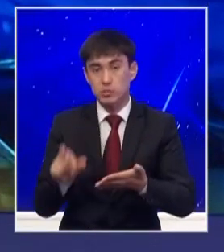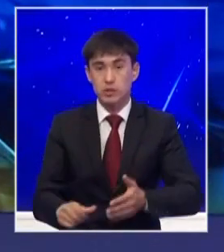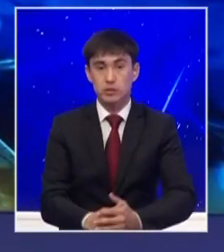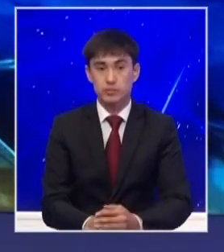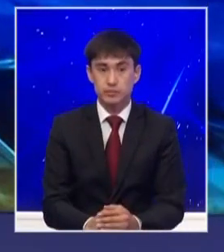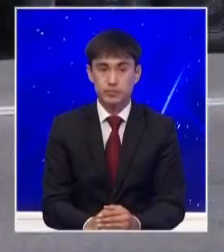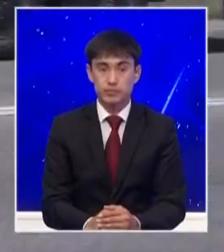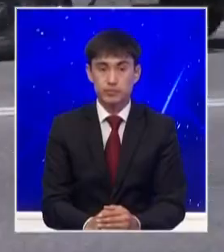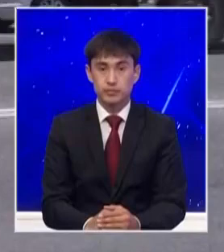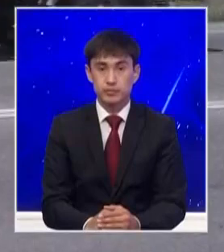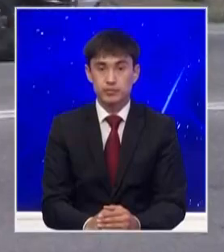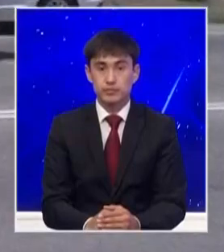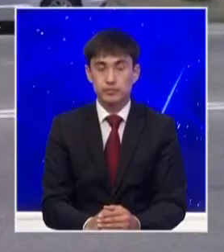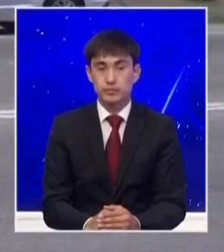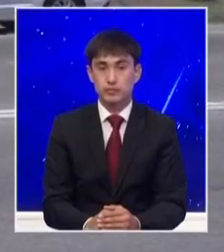корреспондент.